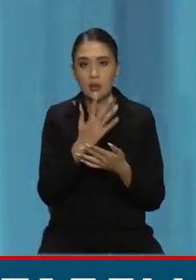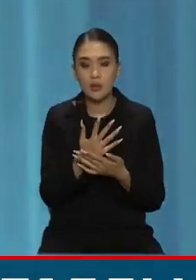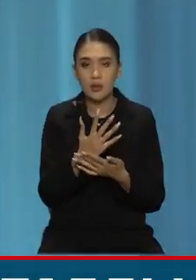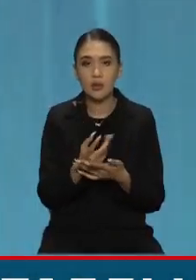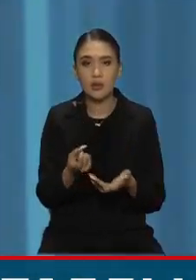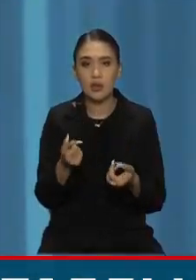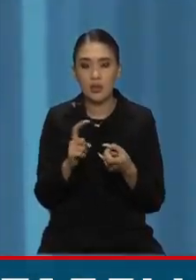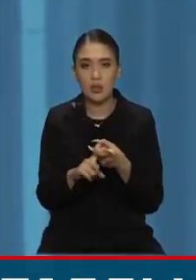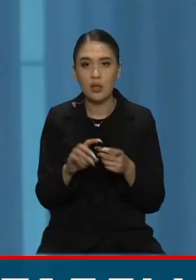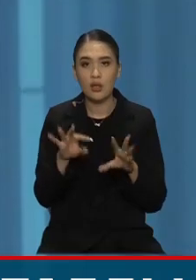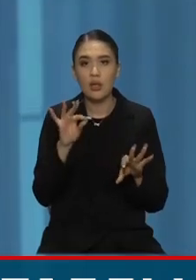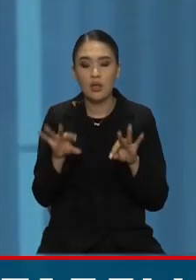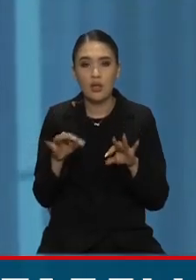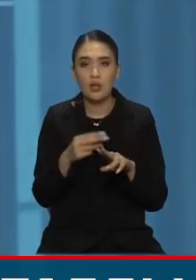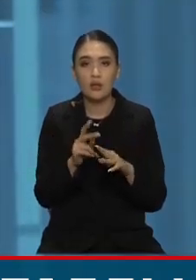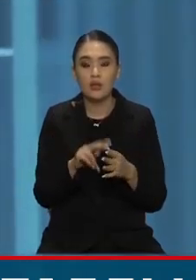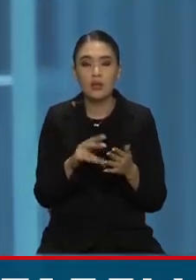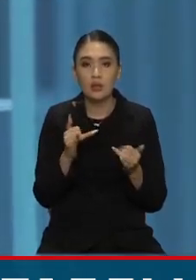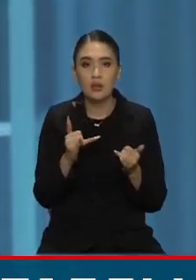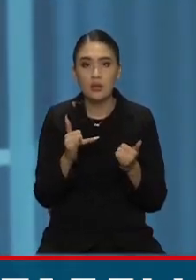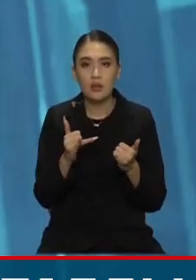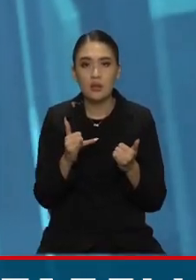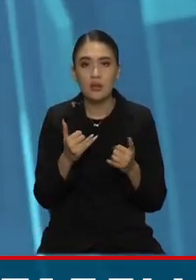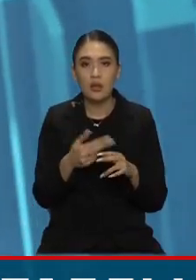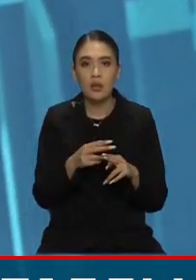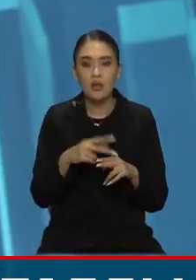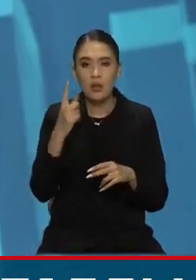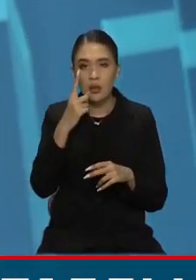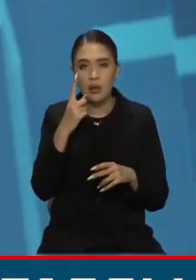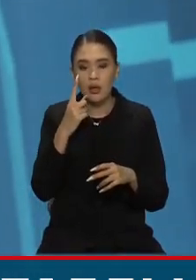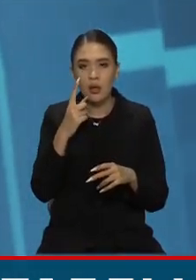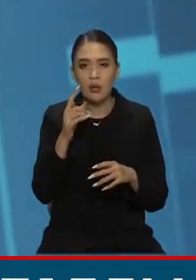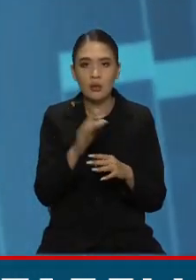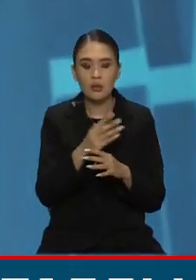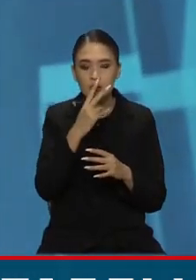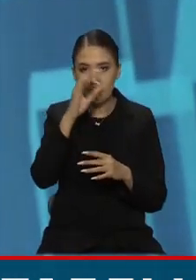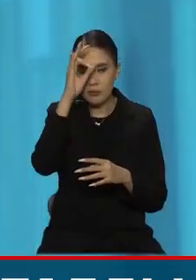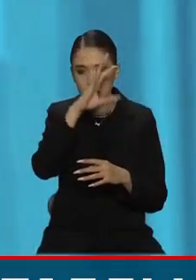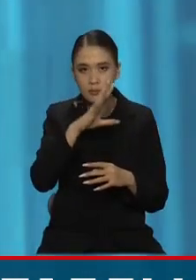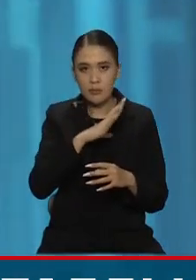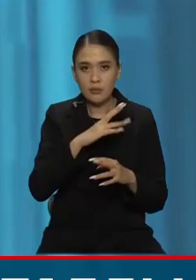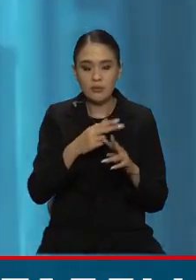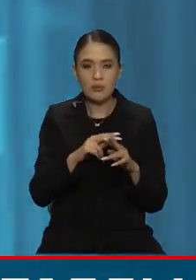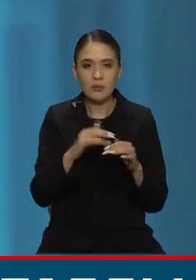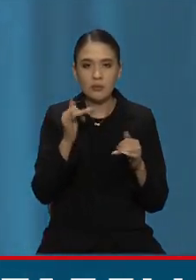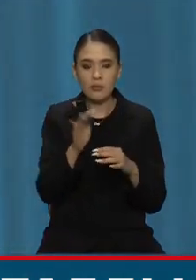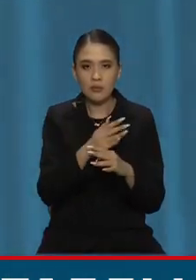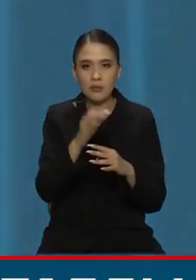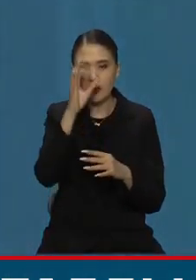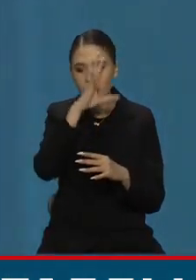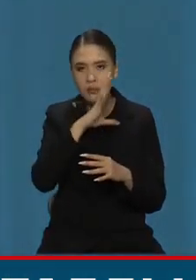сәйкес іріктеуді жүргізіп жатырмыз. Бұл бірінші айырмашылығы, екінші айырмашылығы осы іріктеуден